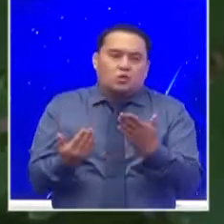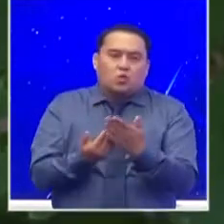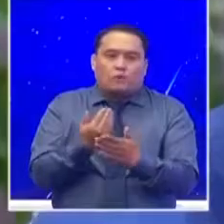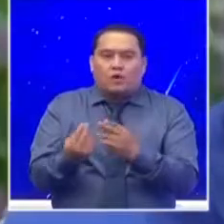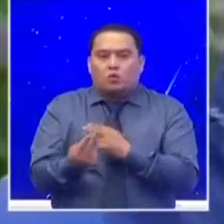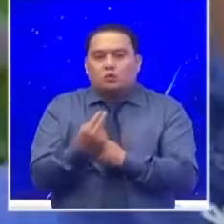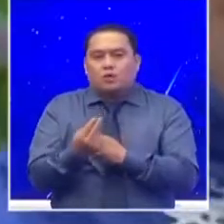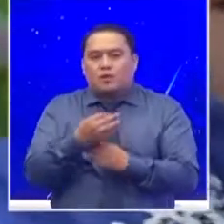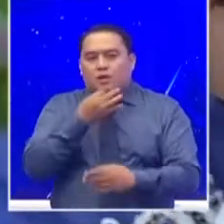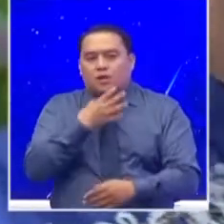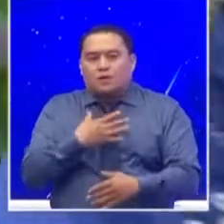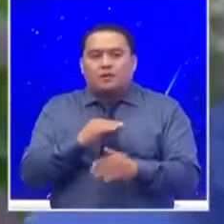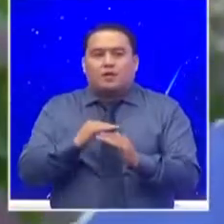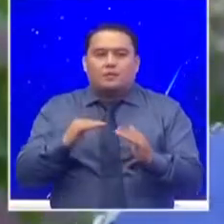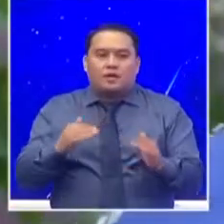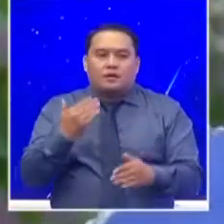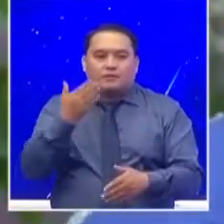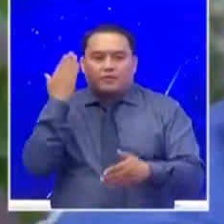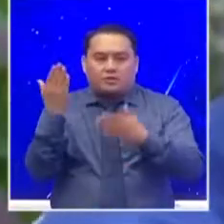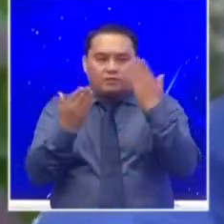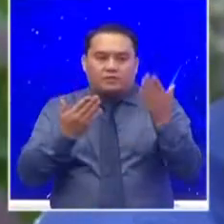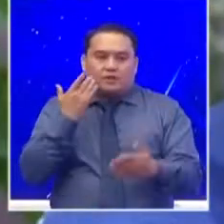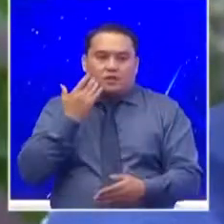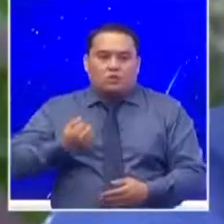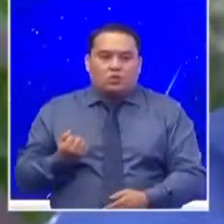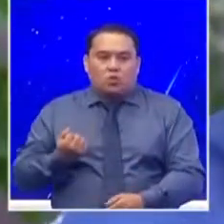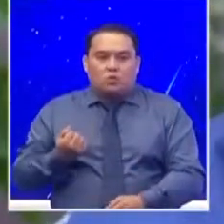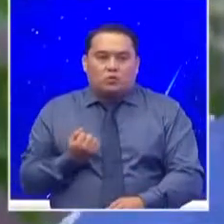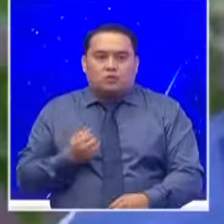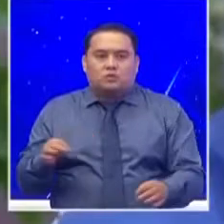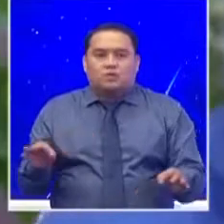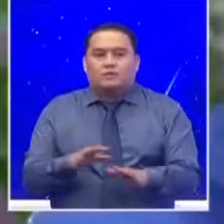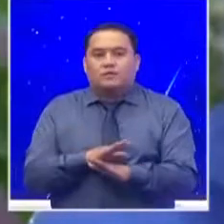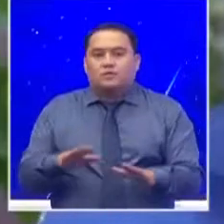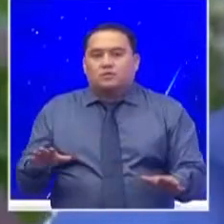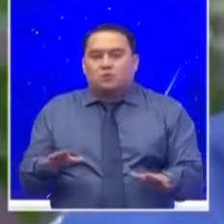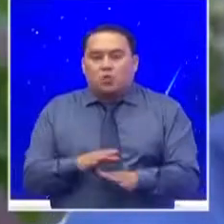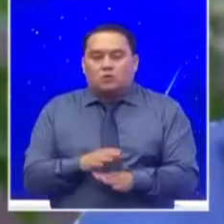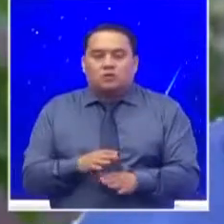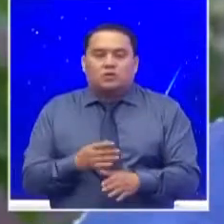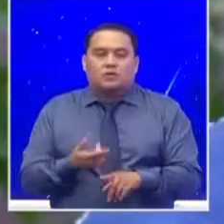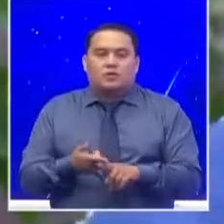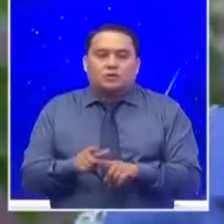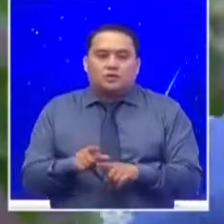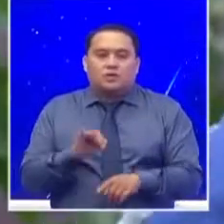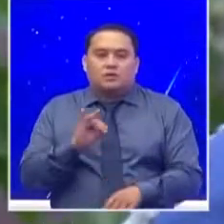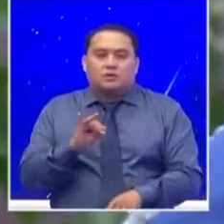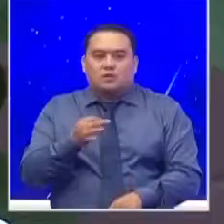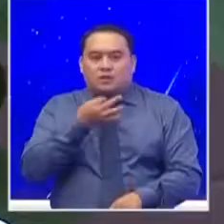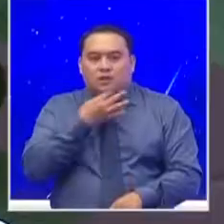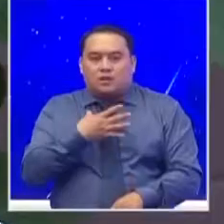произведения. Мне нравятся ребята, они веселые, дружные. Мне нравится играть на этом инструменте и нравится